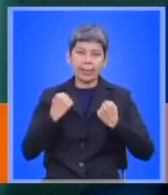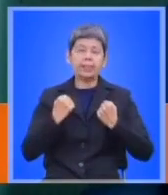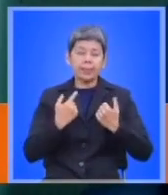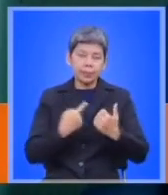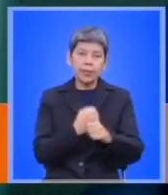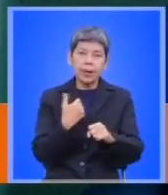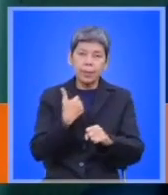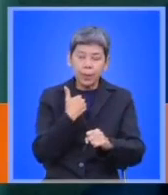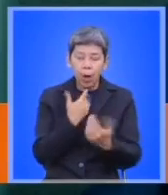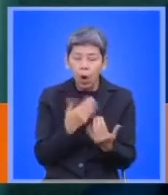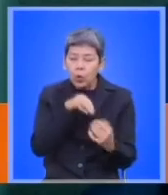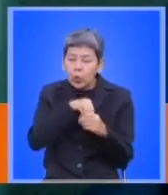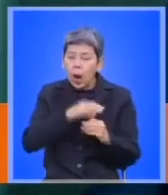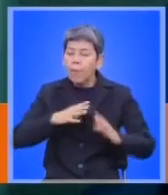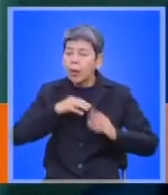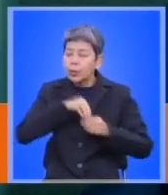นะฮะก็คือในระยะพักฟื้น